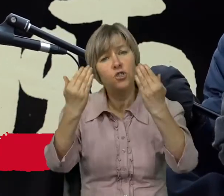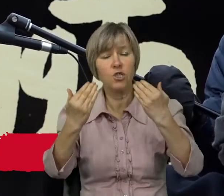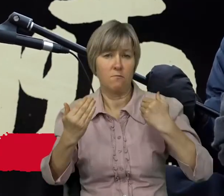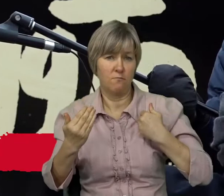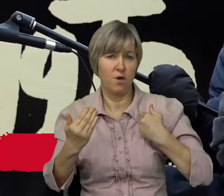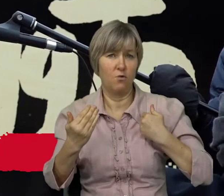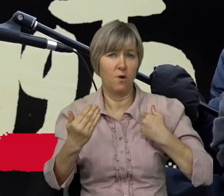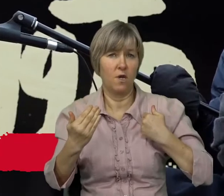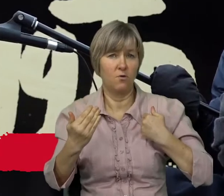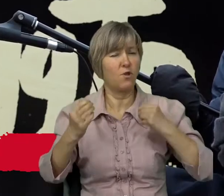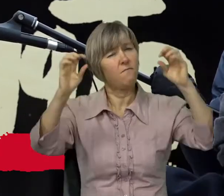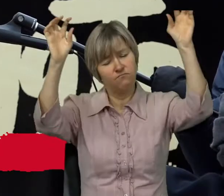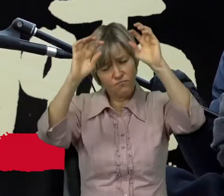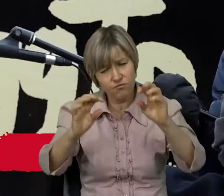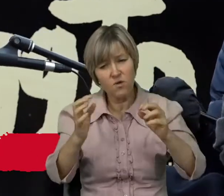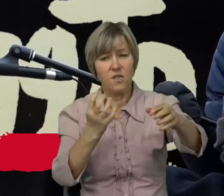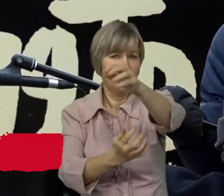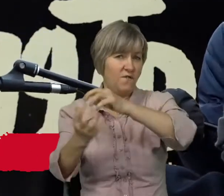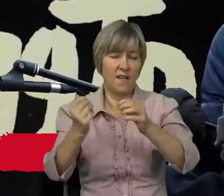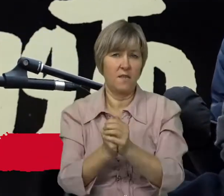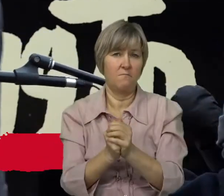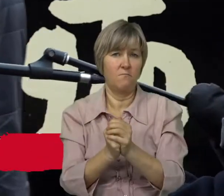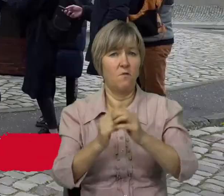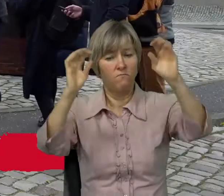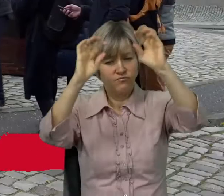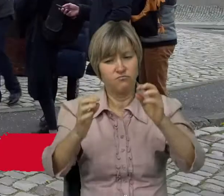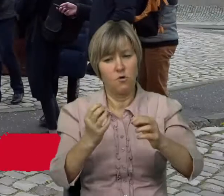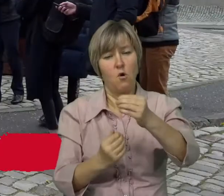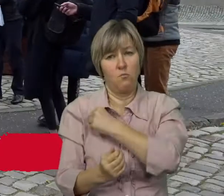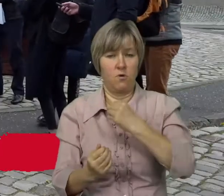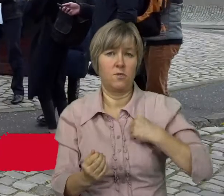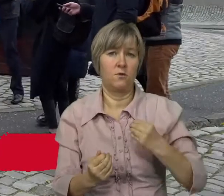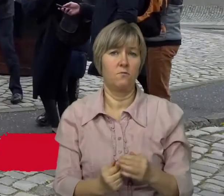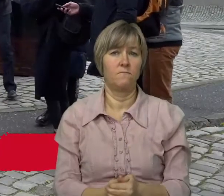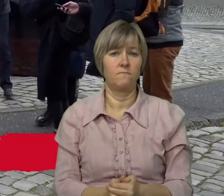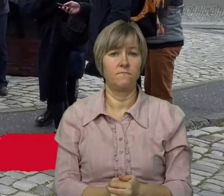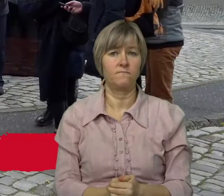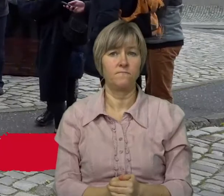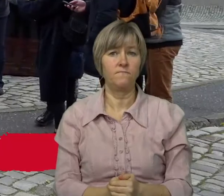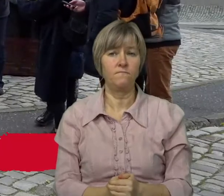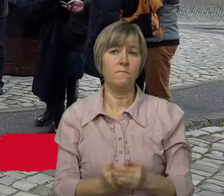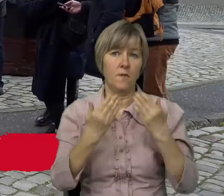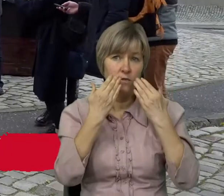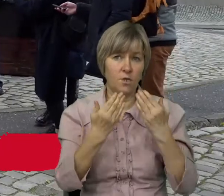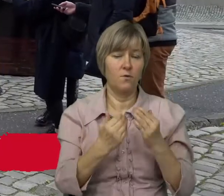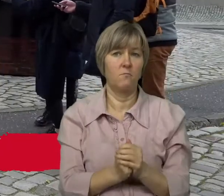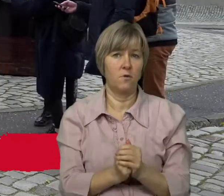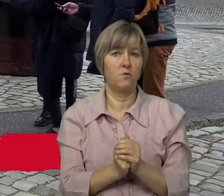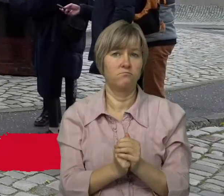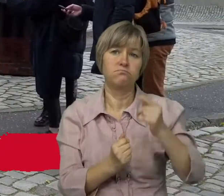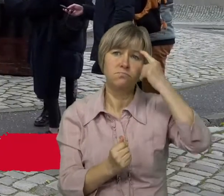wstrząsnęły światem, które wstrząsnęły Polską. Dziękuję bardzo, pan dyrektor Bazylkerski. O szczegółach 16 grudnia, panie